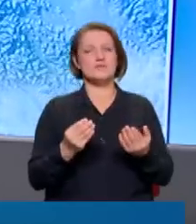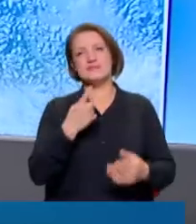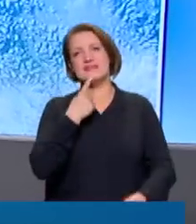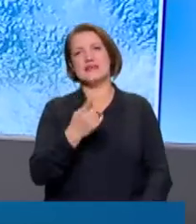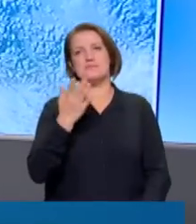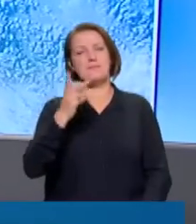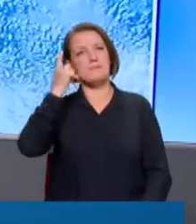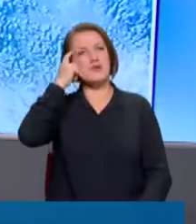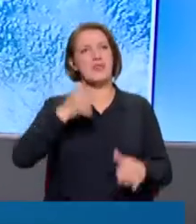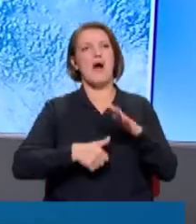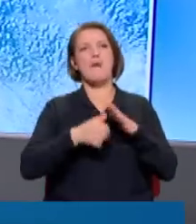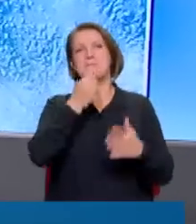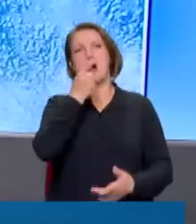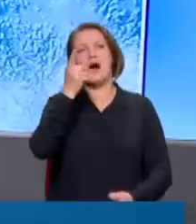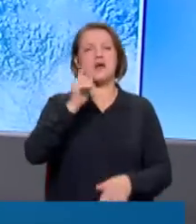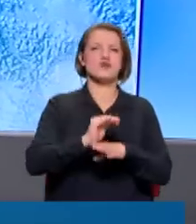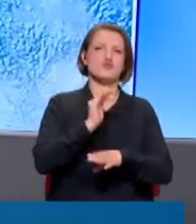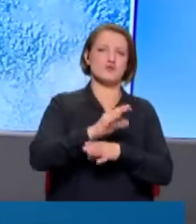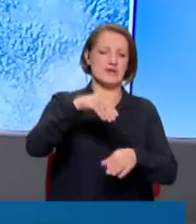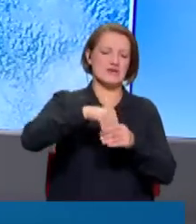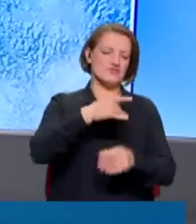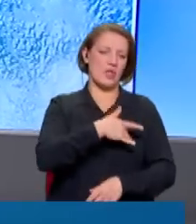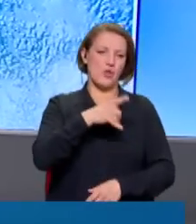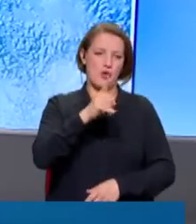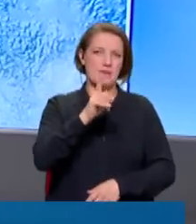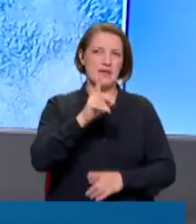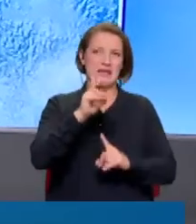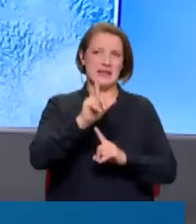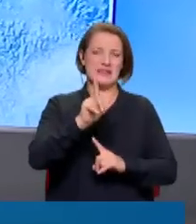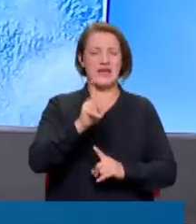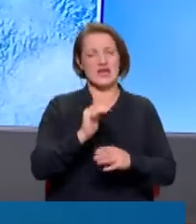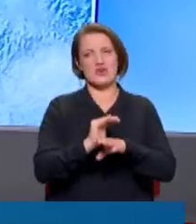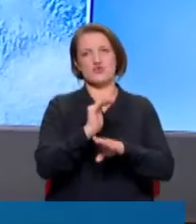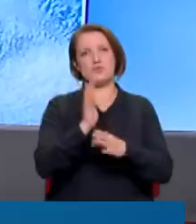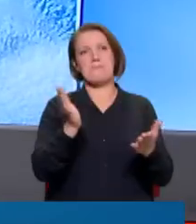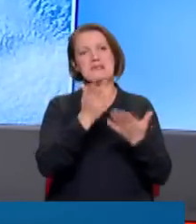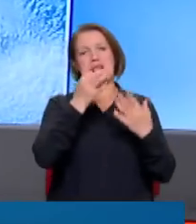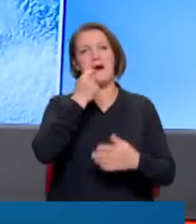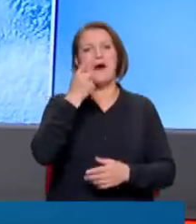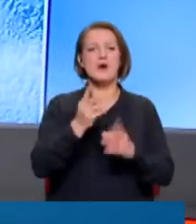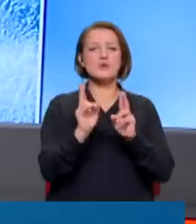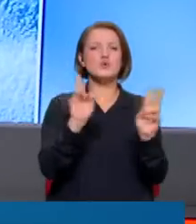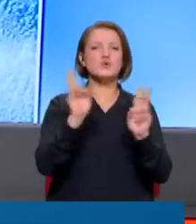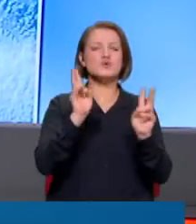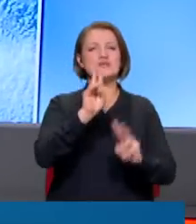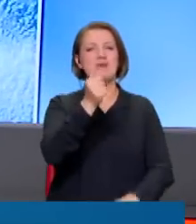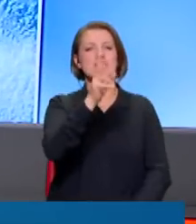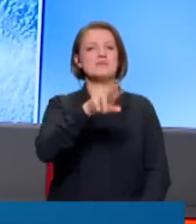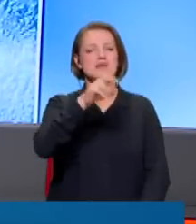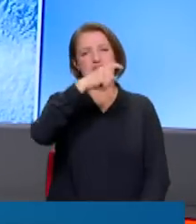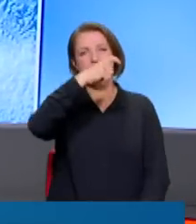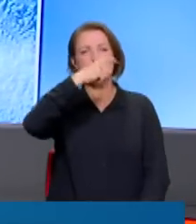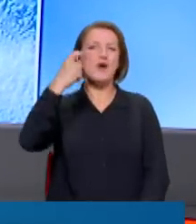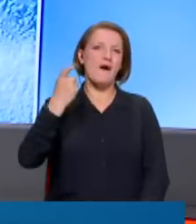diyelim ki Başkent Ankara'da yaşıyorsunuz ya da İç Anadolu Bölgesinde Bir ilde bir ilde yaşıyorsunuz gündüz saatlerinde 2627